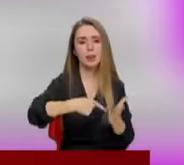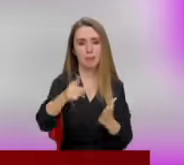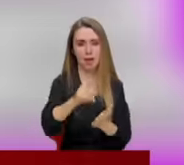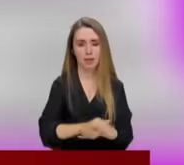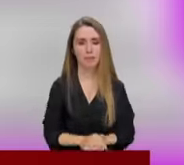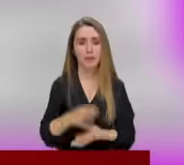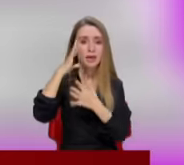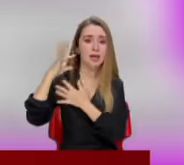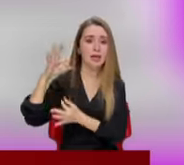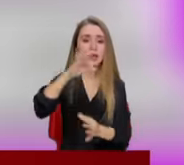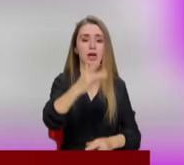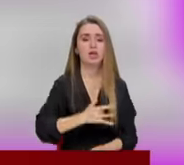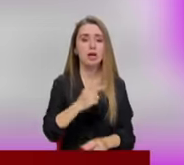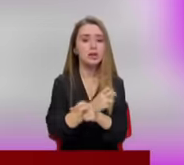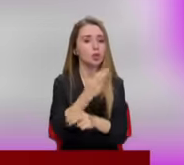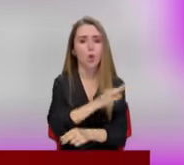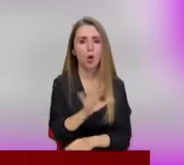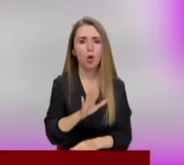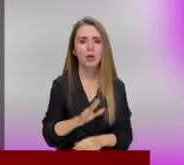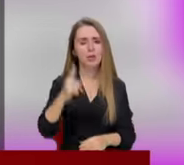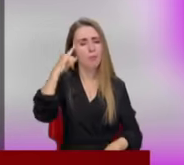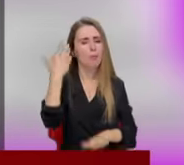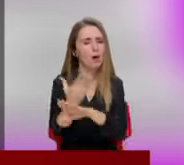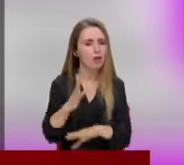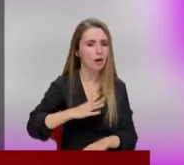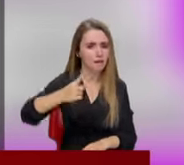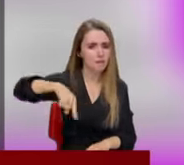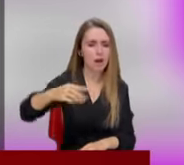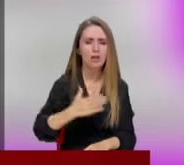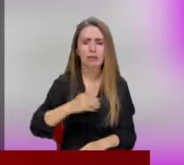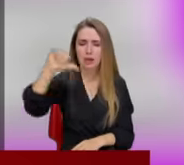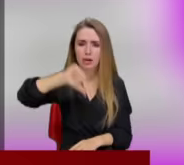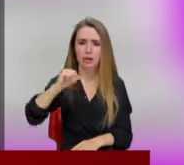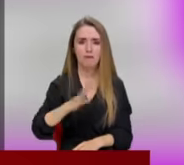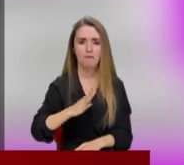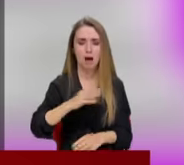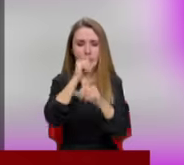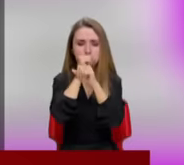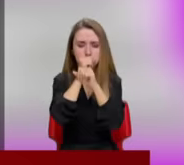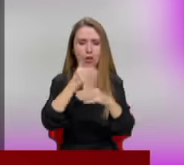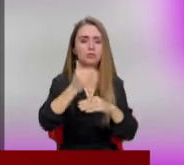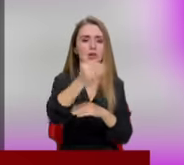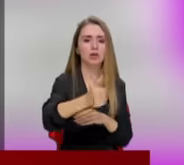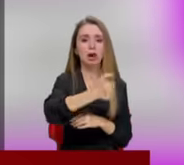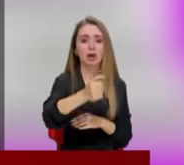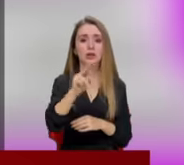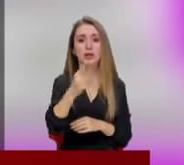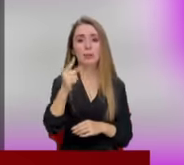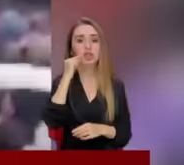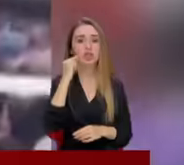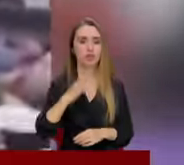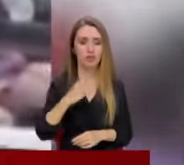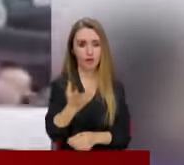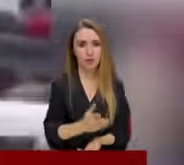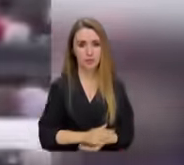edildi. İnsanların canını riske atamazdık. Fenalık geçirenler, bayılanlar, nefessiz kalanlar oldu. Dışarıda yaklaşık 6-7 bin insan